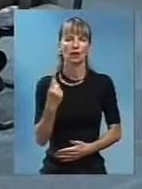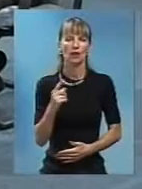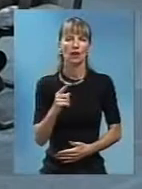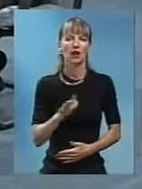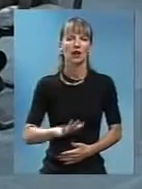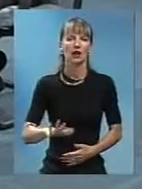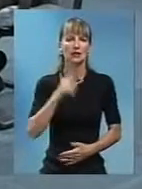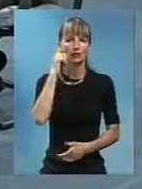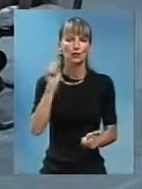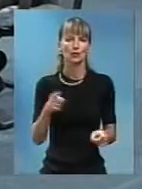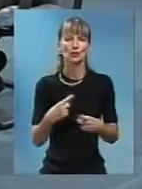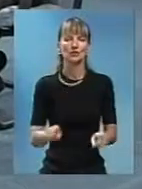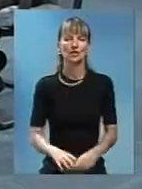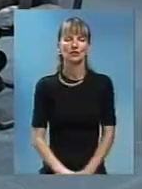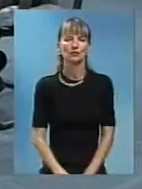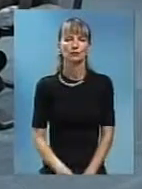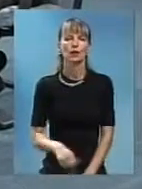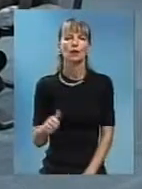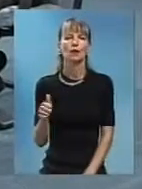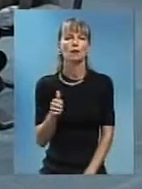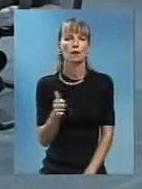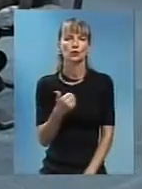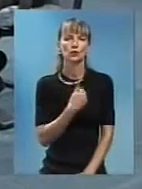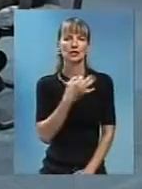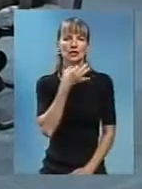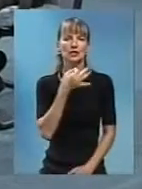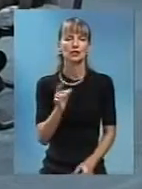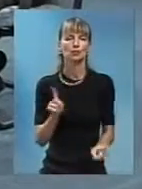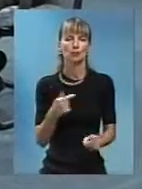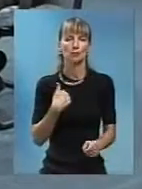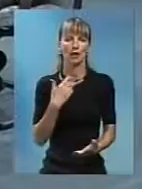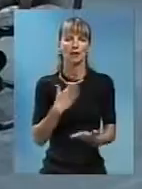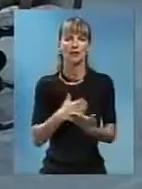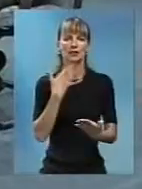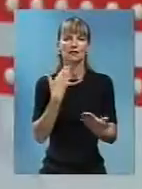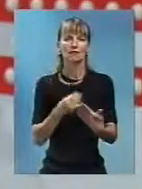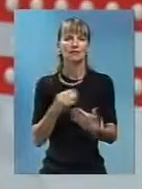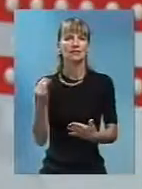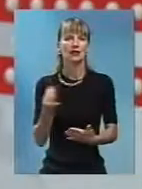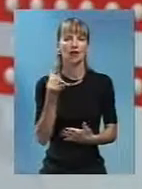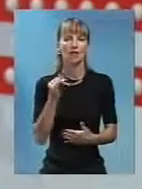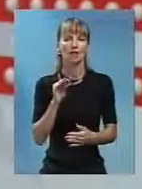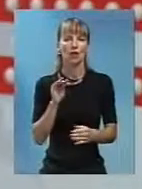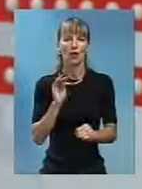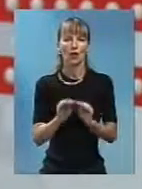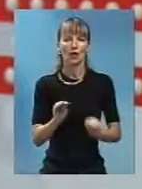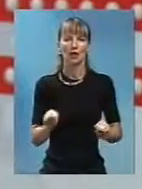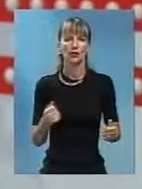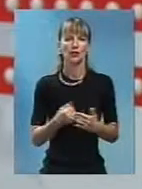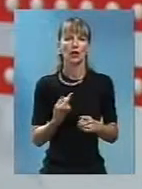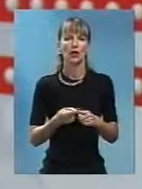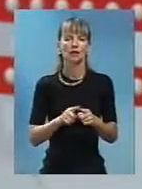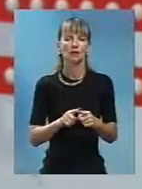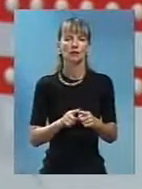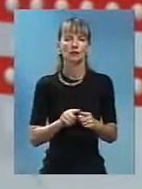краєзнавчому музеї? Перш за все, хотілося б сказати, що ми маємо власну цікаву колекцію до цієї